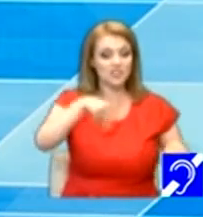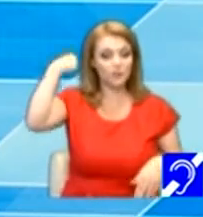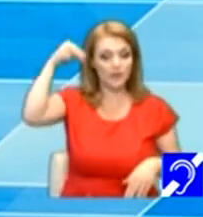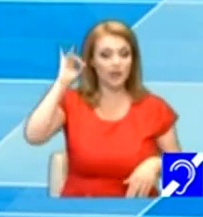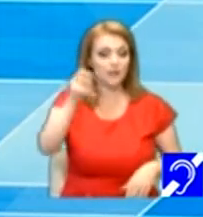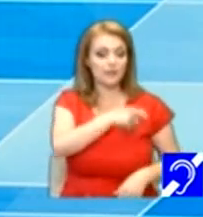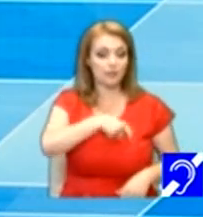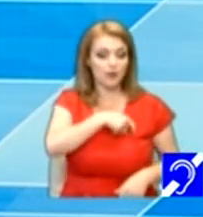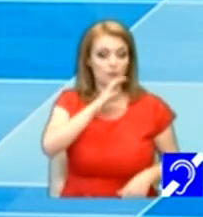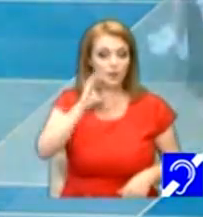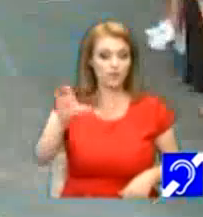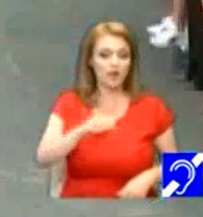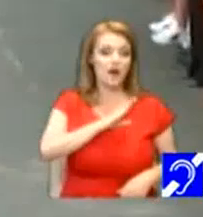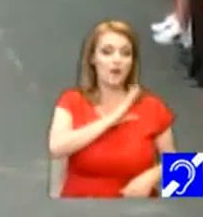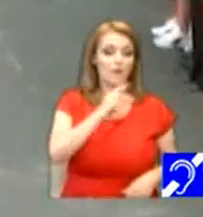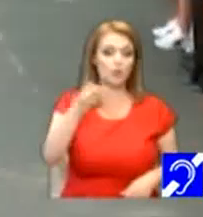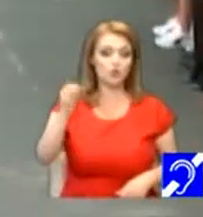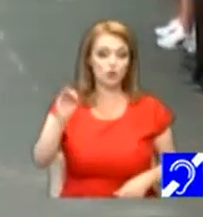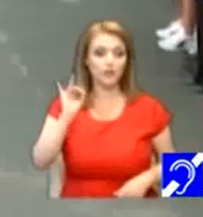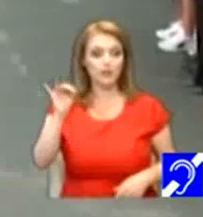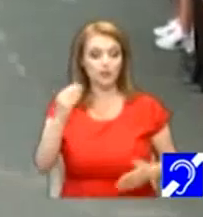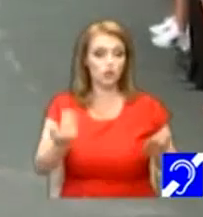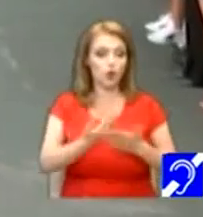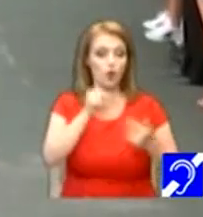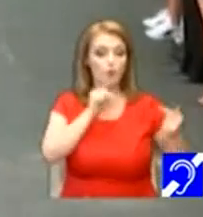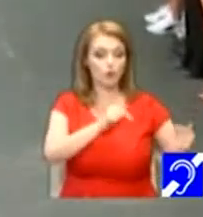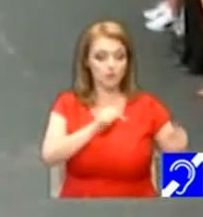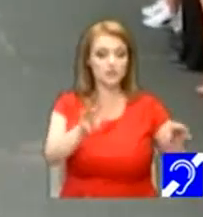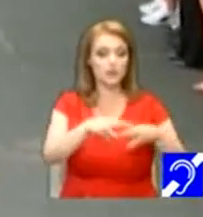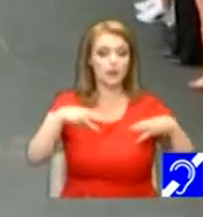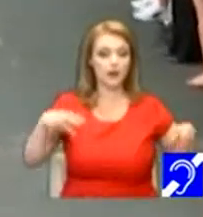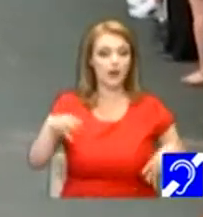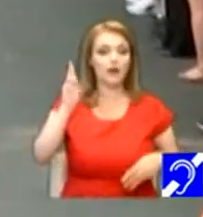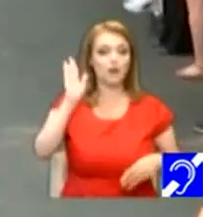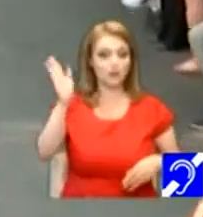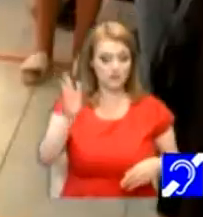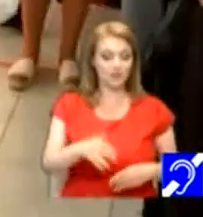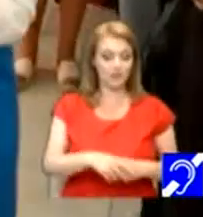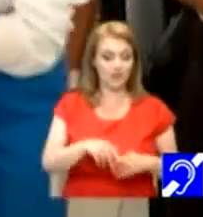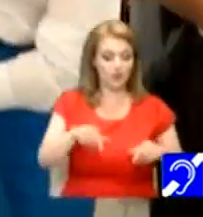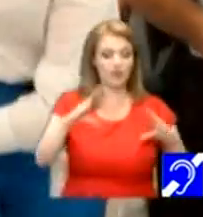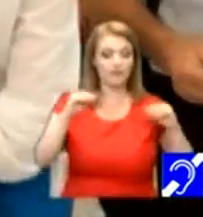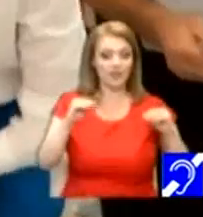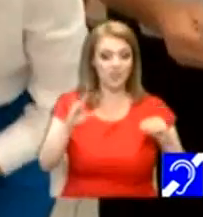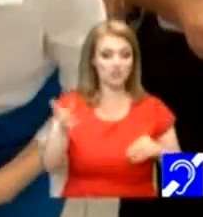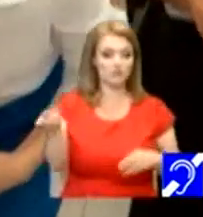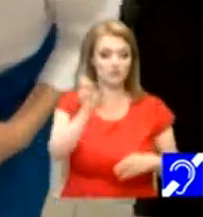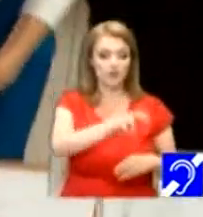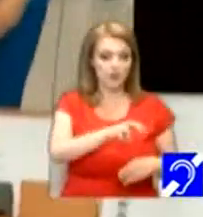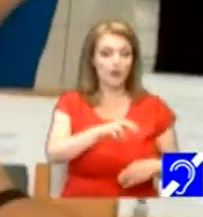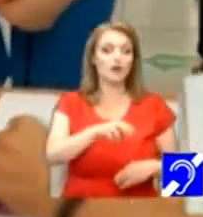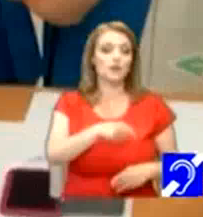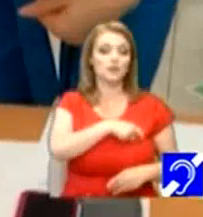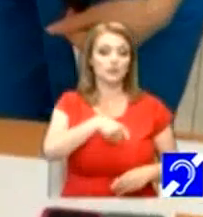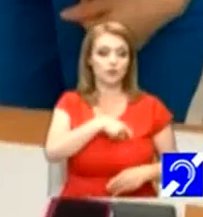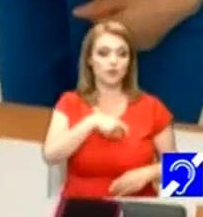și deputatul PAS Mihai Popșoi, și noua opoziție parlamentară, care va fi reprezentată în acest studio de deputatul